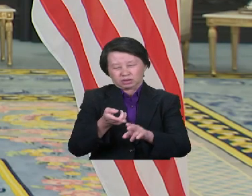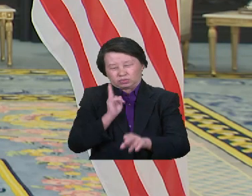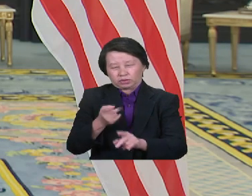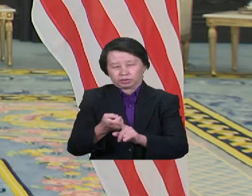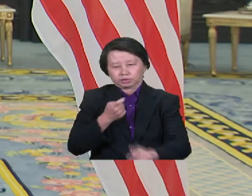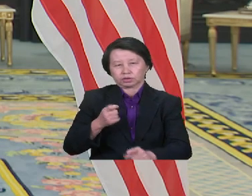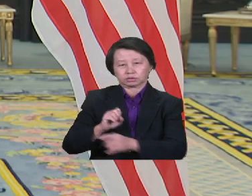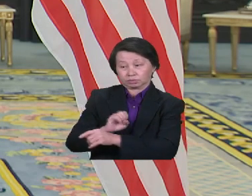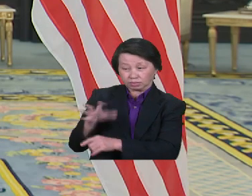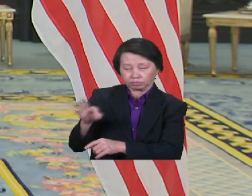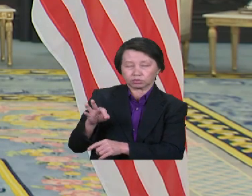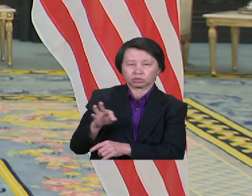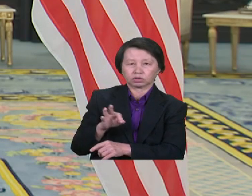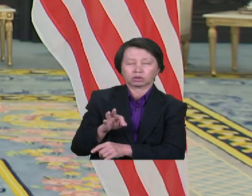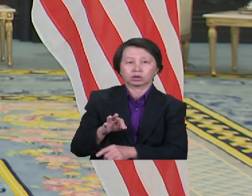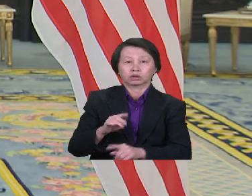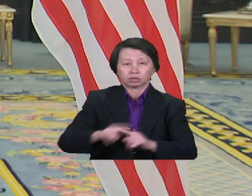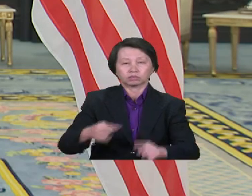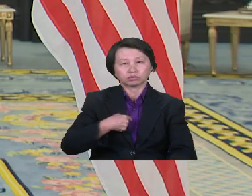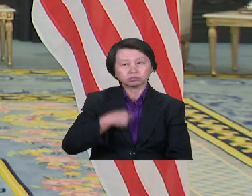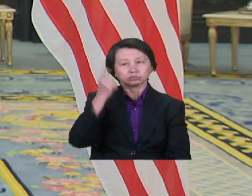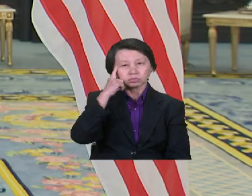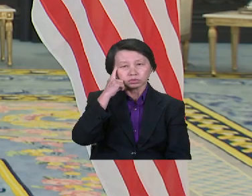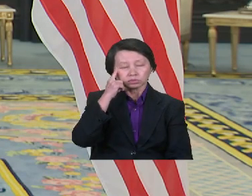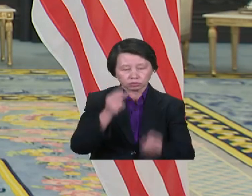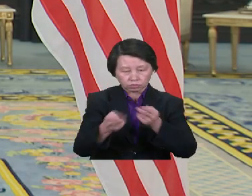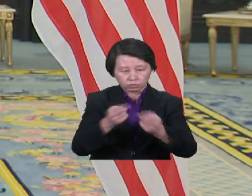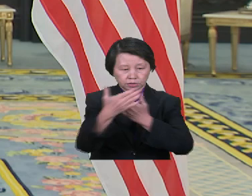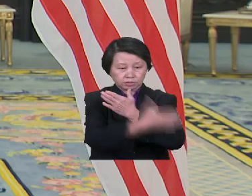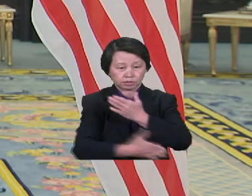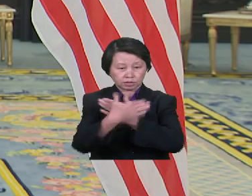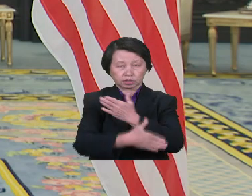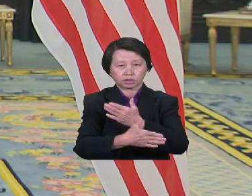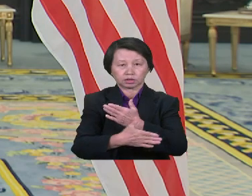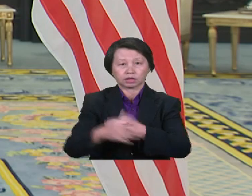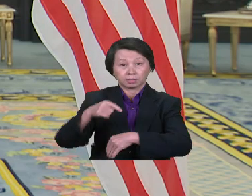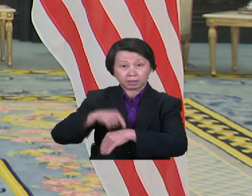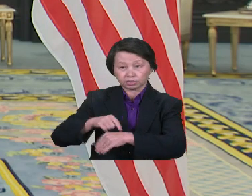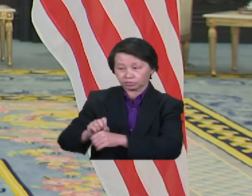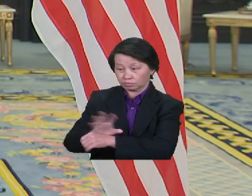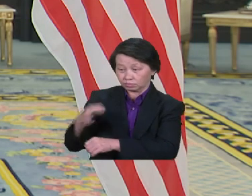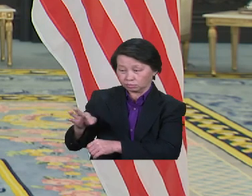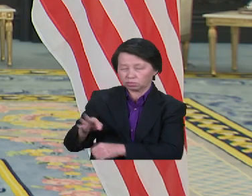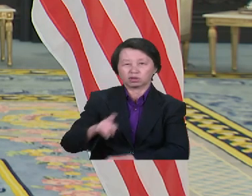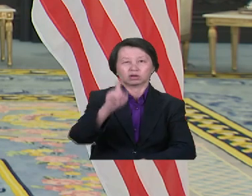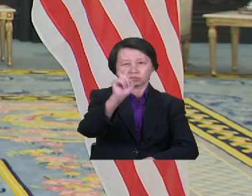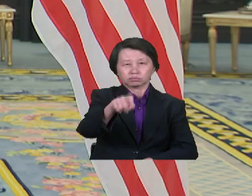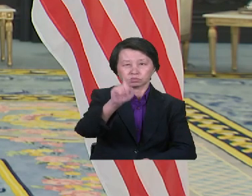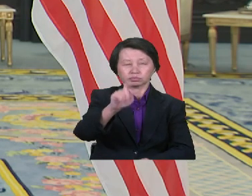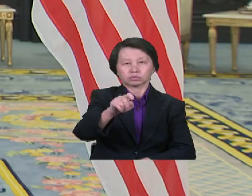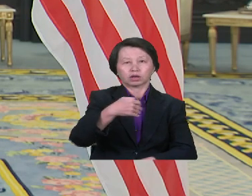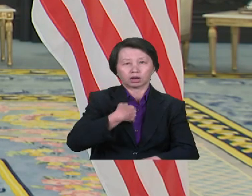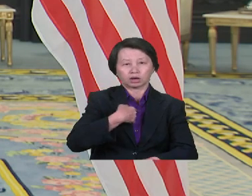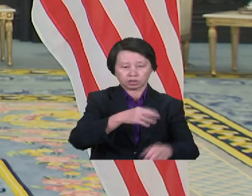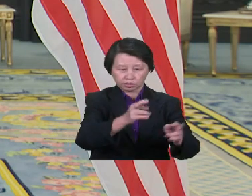pandemik covid-19 padamat bet pengurusan negara dalam pasca pandemik memerlukan suatu